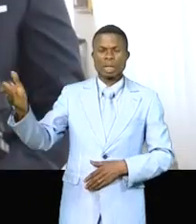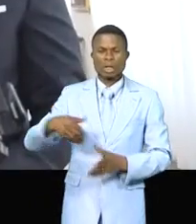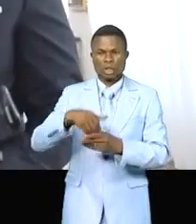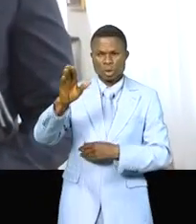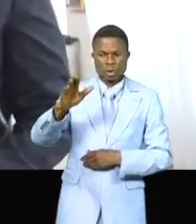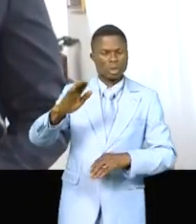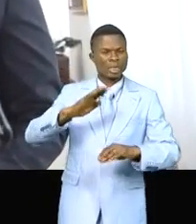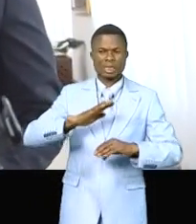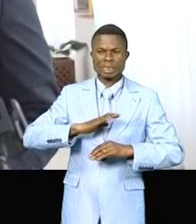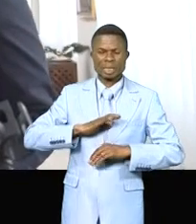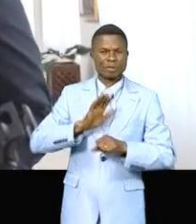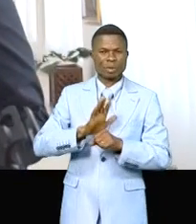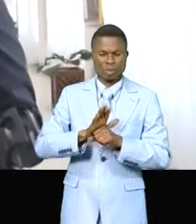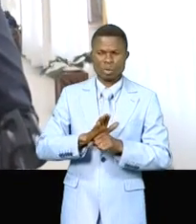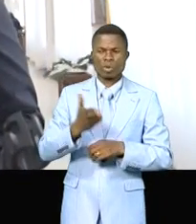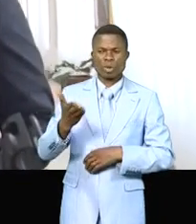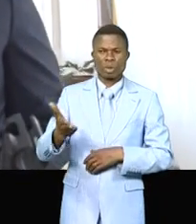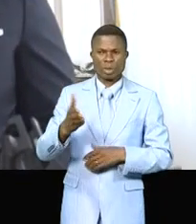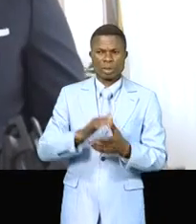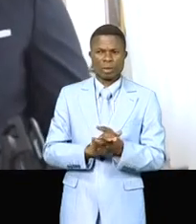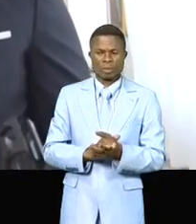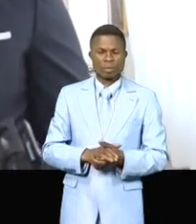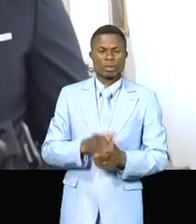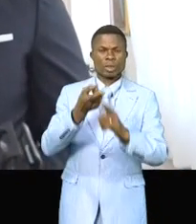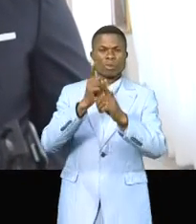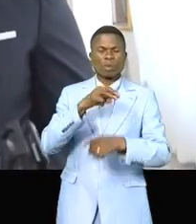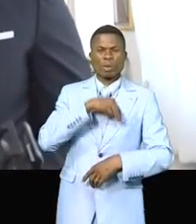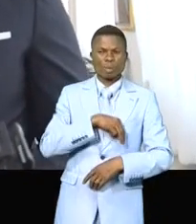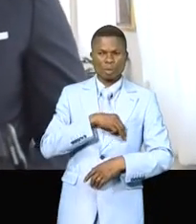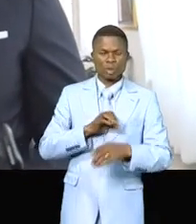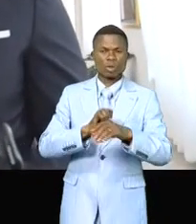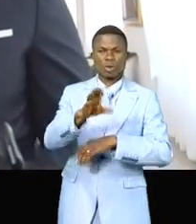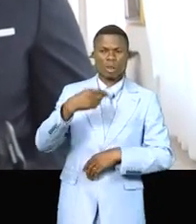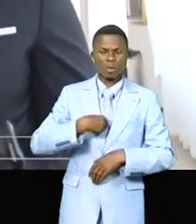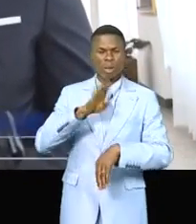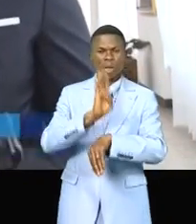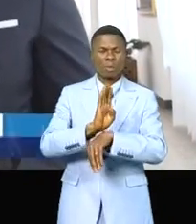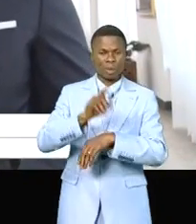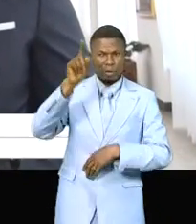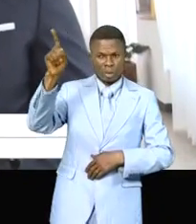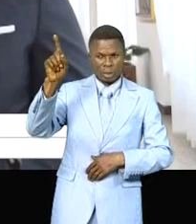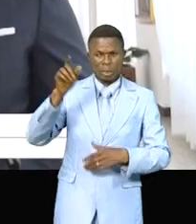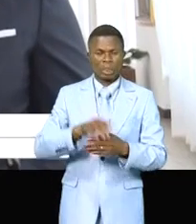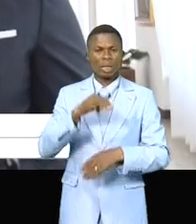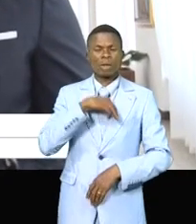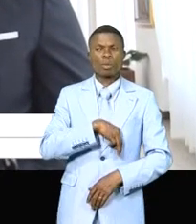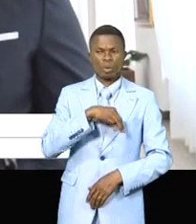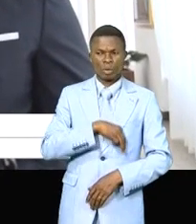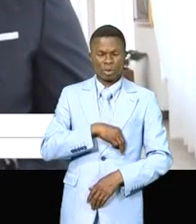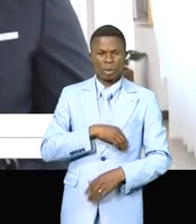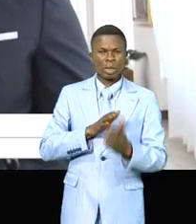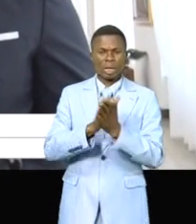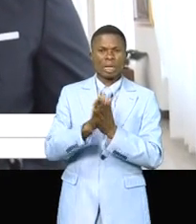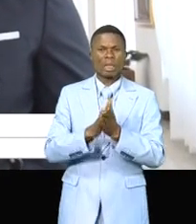homme comblé. Je sors d'une mission officielle au Congo-Brazzaville, mission ayant consisté